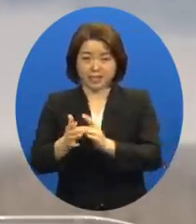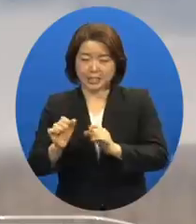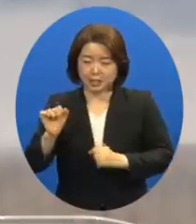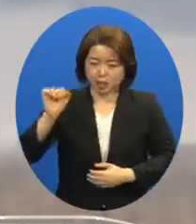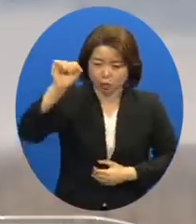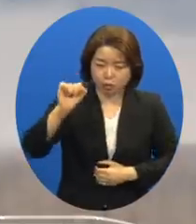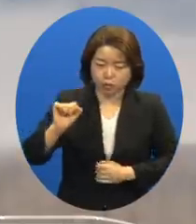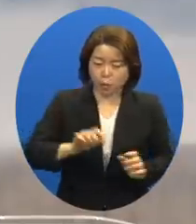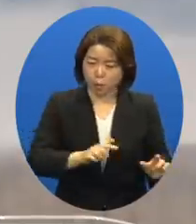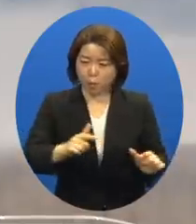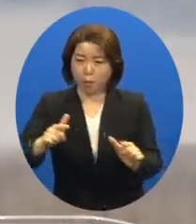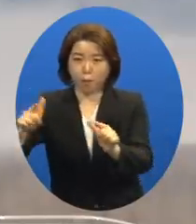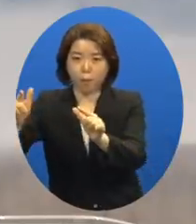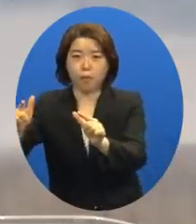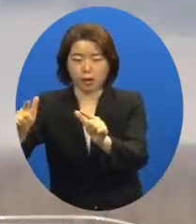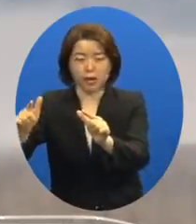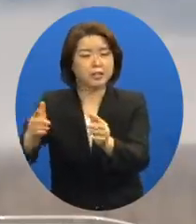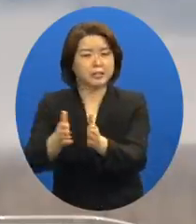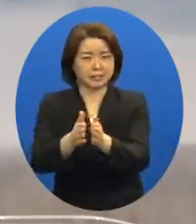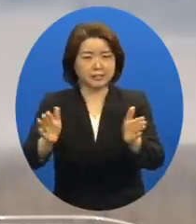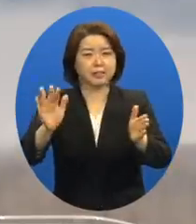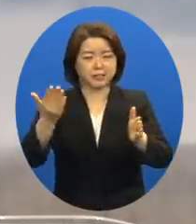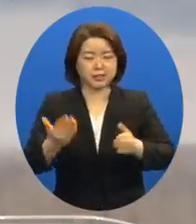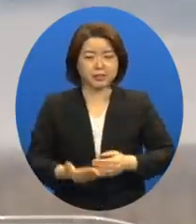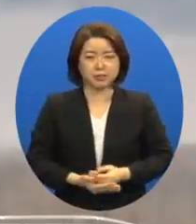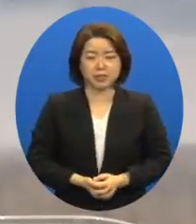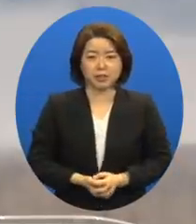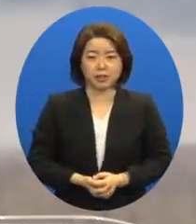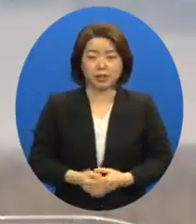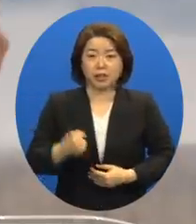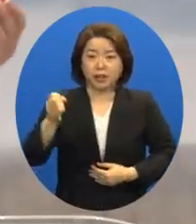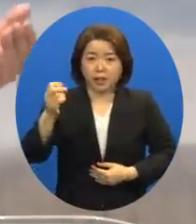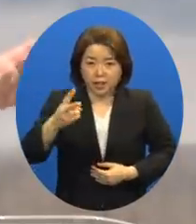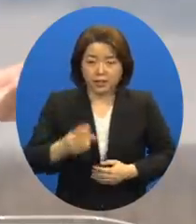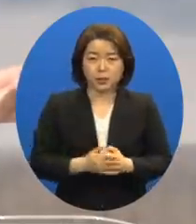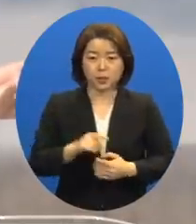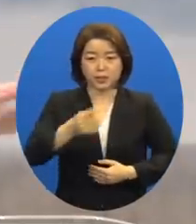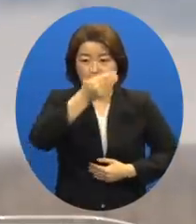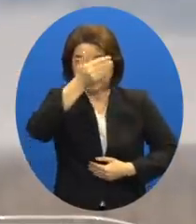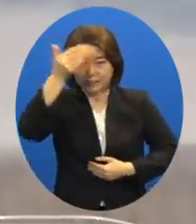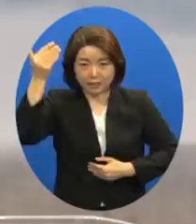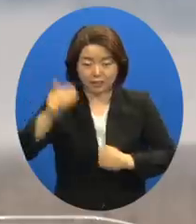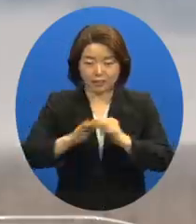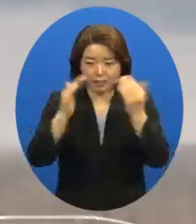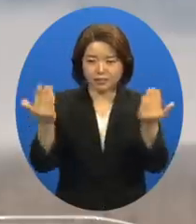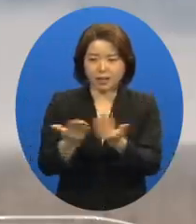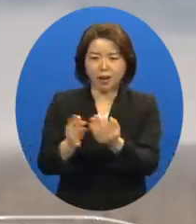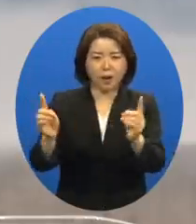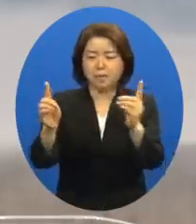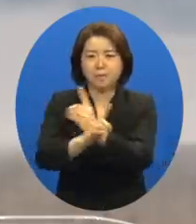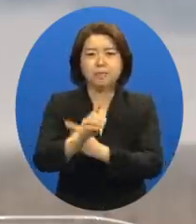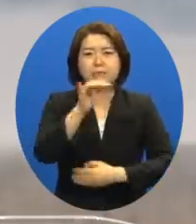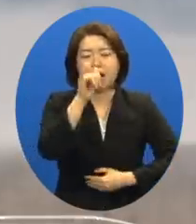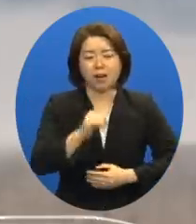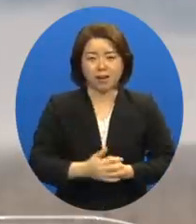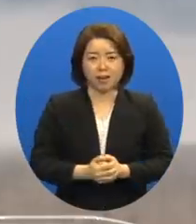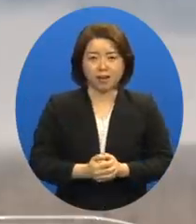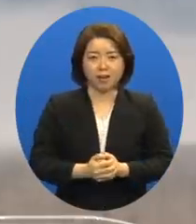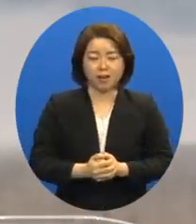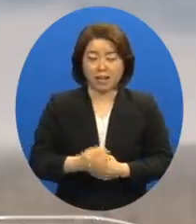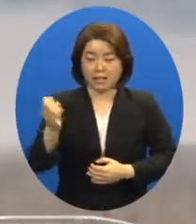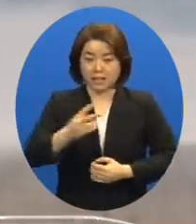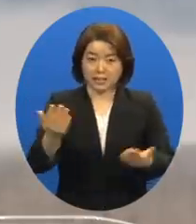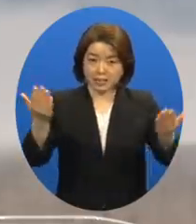예수 운동의 시작이었습니다. 그리고 그 청년들이 다 변화되었습니다. 그들은 다시